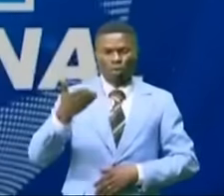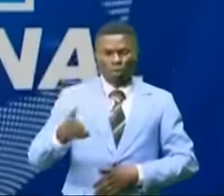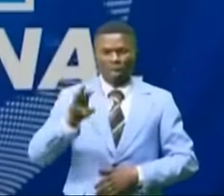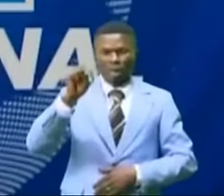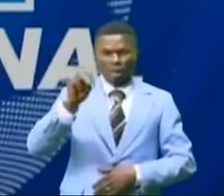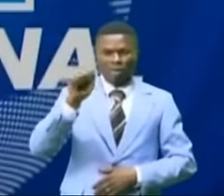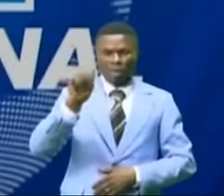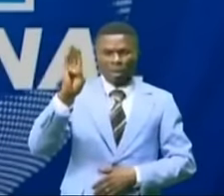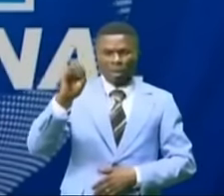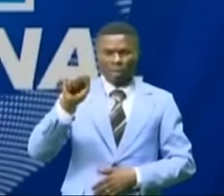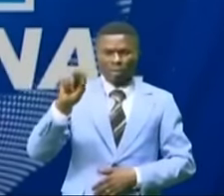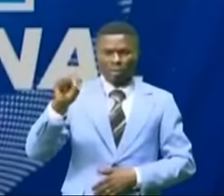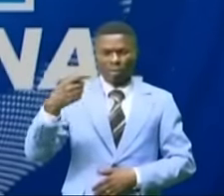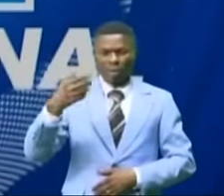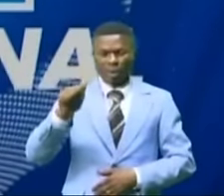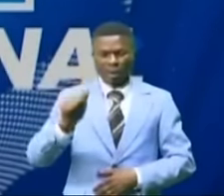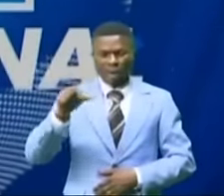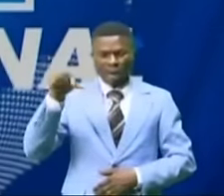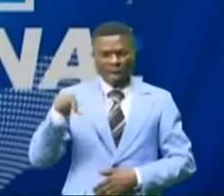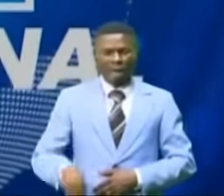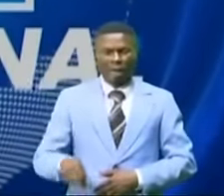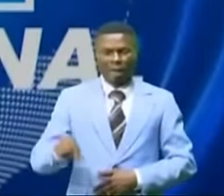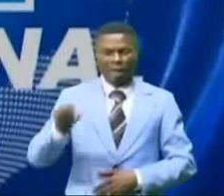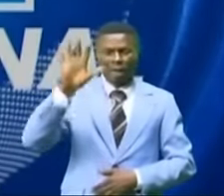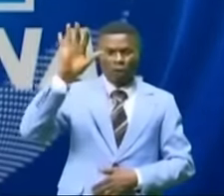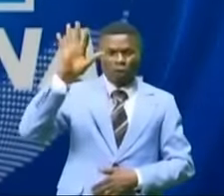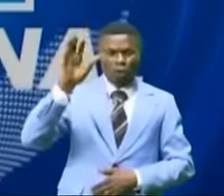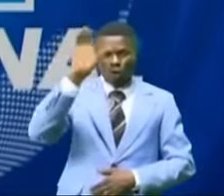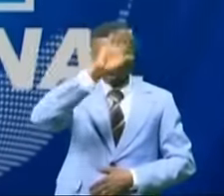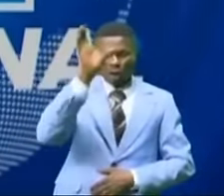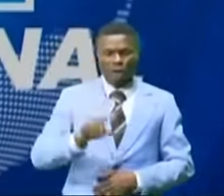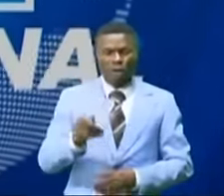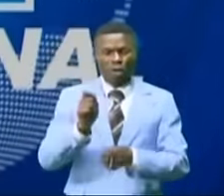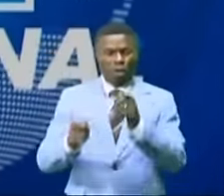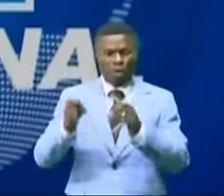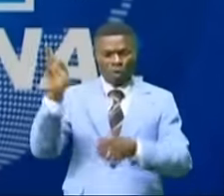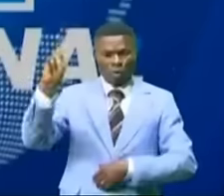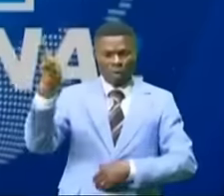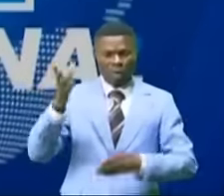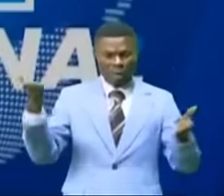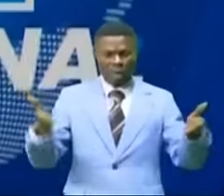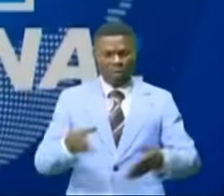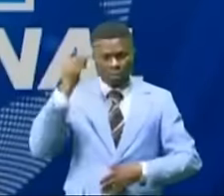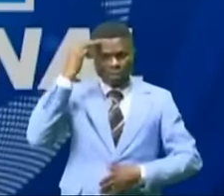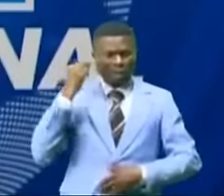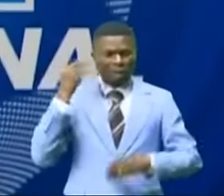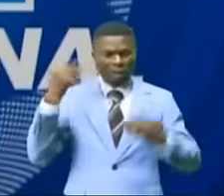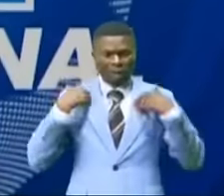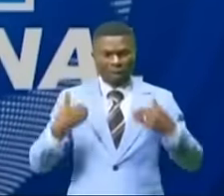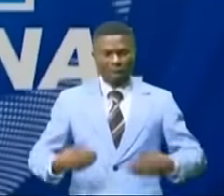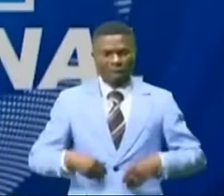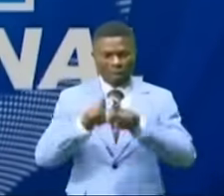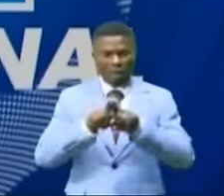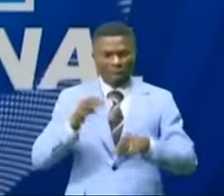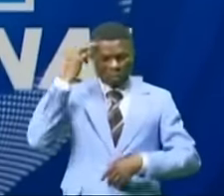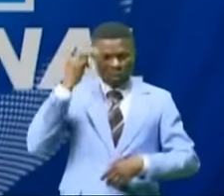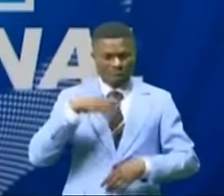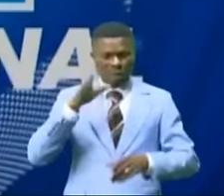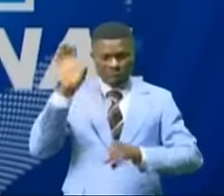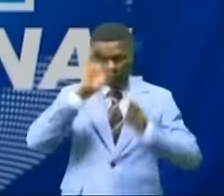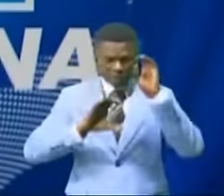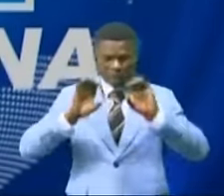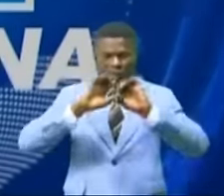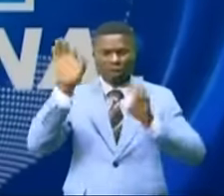Mabanga, situé dans le quartier Yolo, dans la commune de Kalamu. C'était en présence du ministre de la Santé et c'est lui et de la recherche